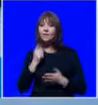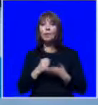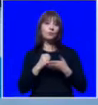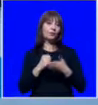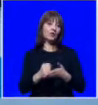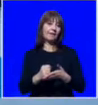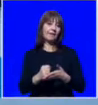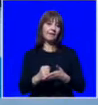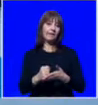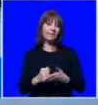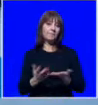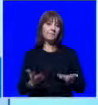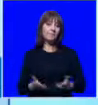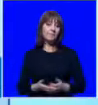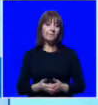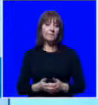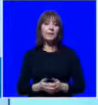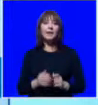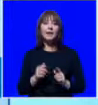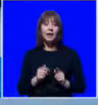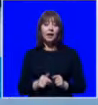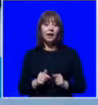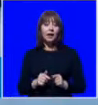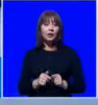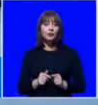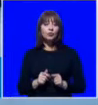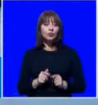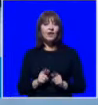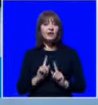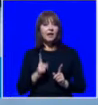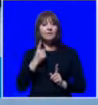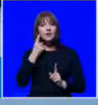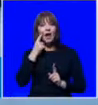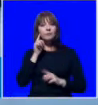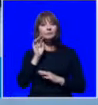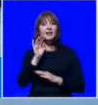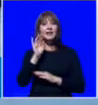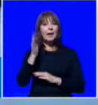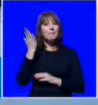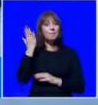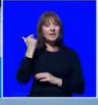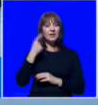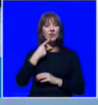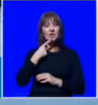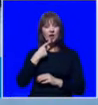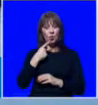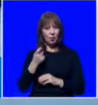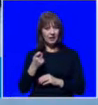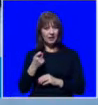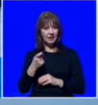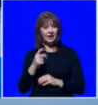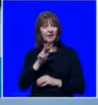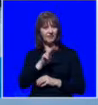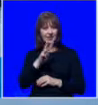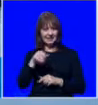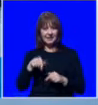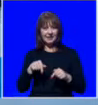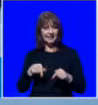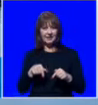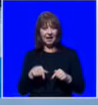което до какво ще доведе. Което е изключително това опасно. Това е вече трайна тенденция. След като миналата година, всъщност настоящата 23-та